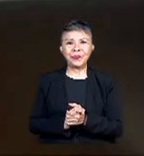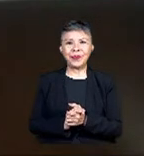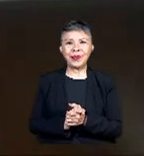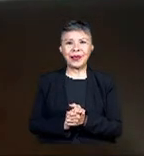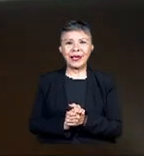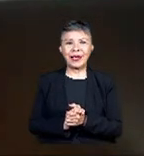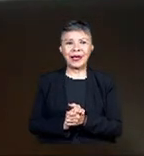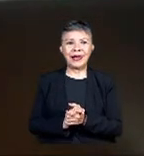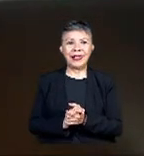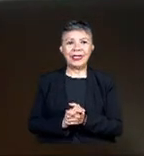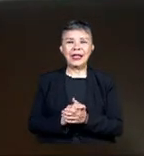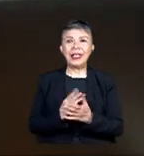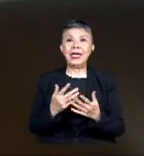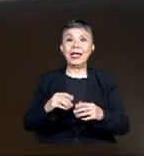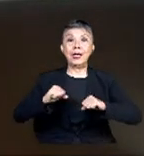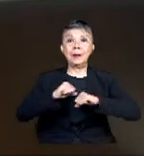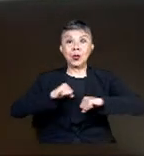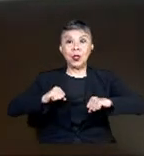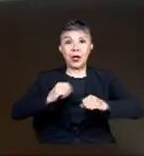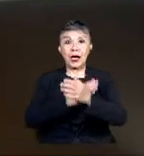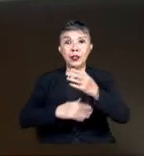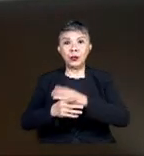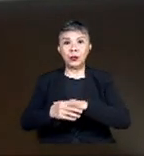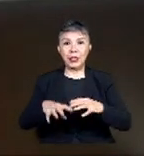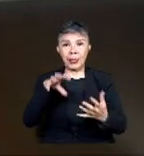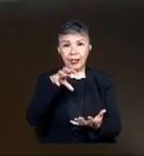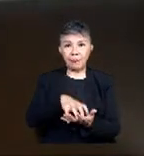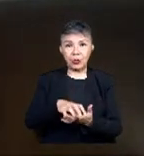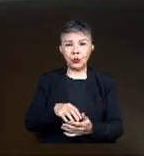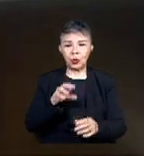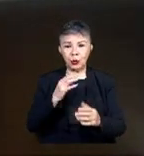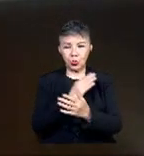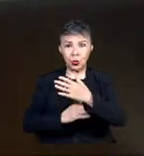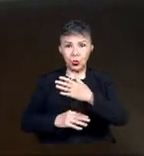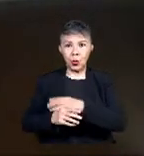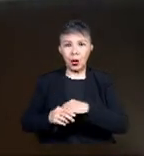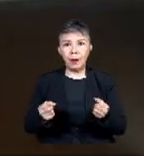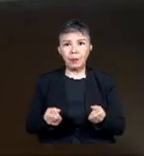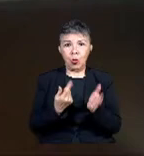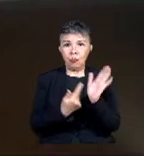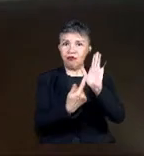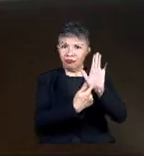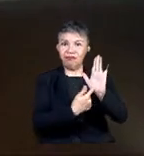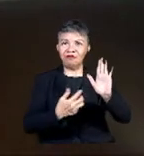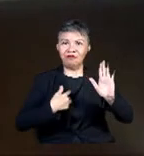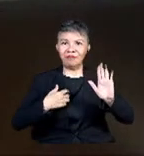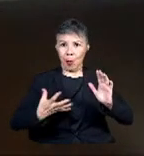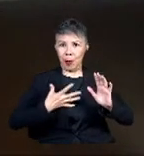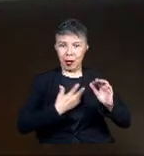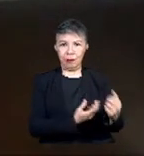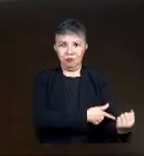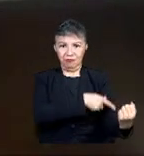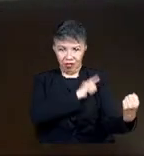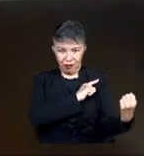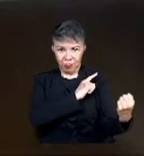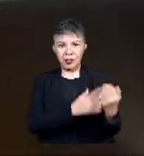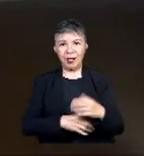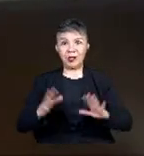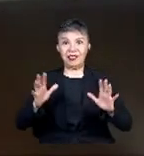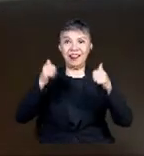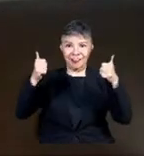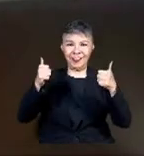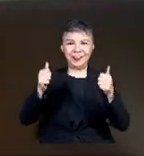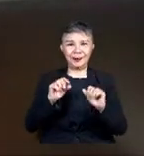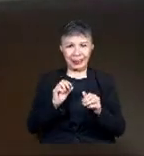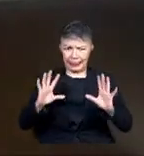Pekan Paralimpik Nasional ini benar menjadi wadah bagi penyandang disabilitas untuk menuju kemampuan dan menuju